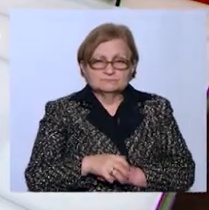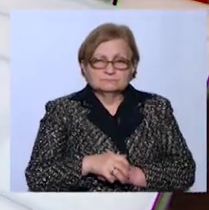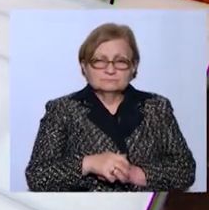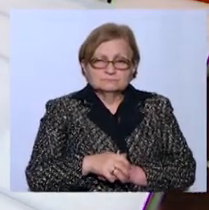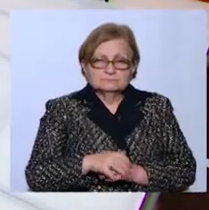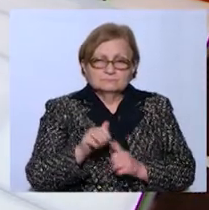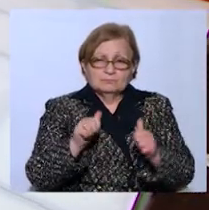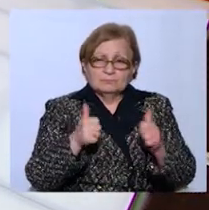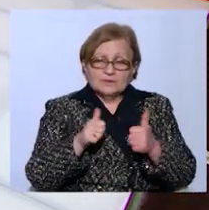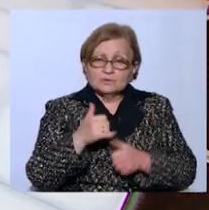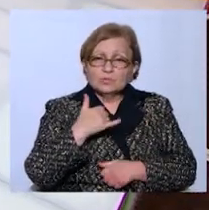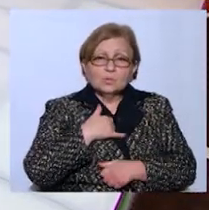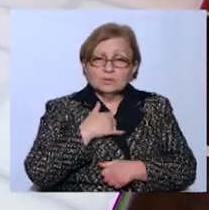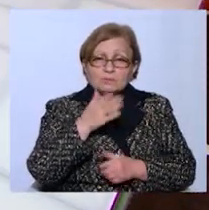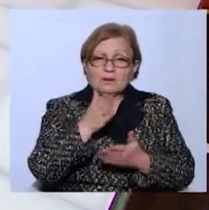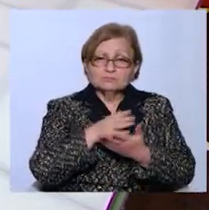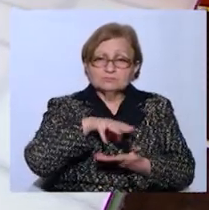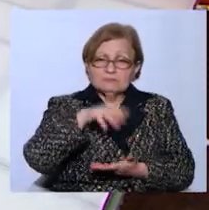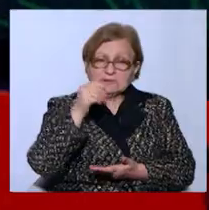ეხლა როგორი პირამიდა მაქვს მე აქ?